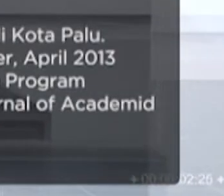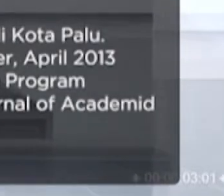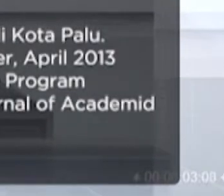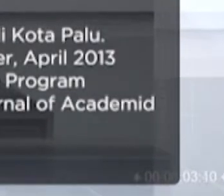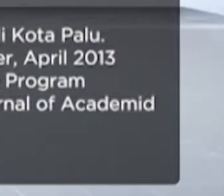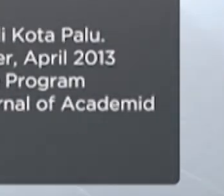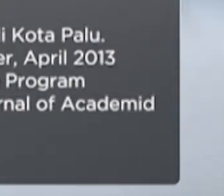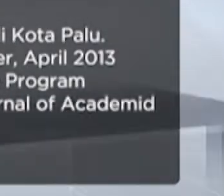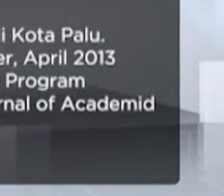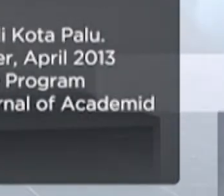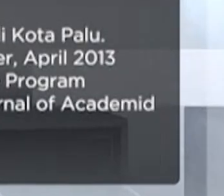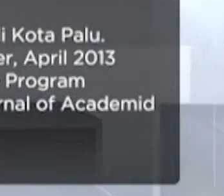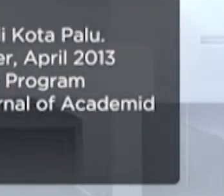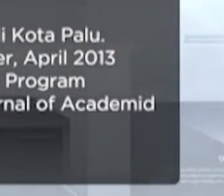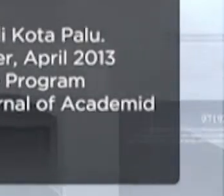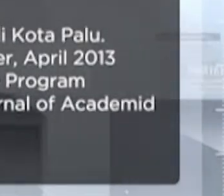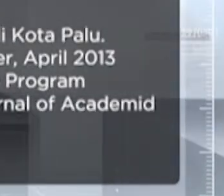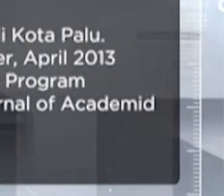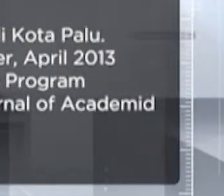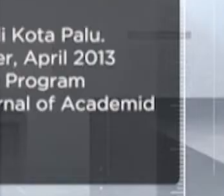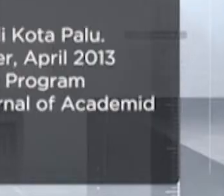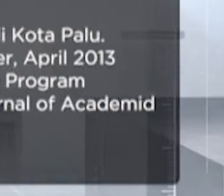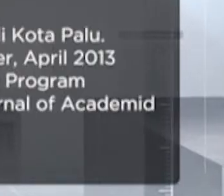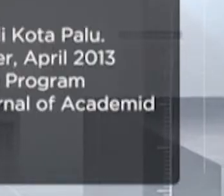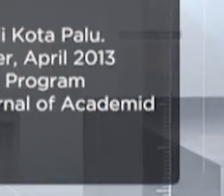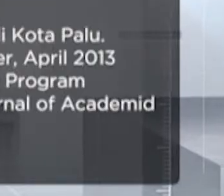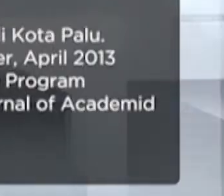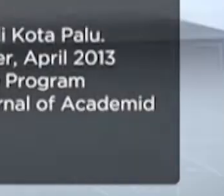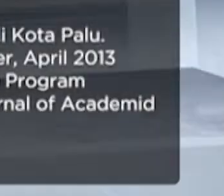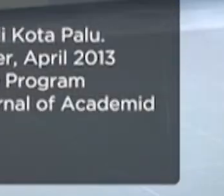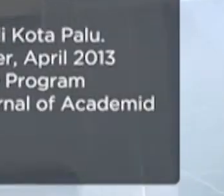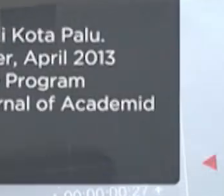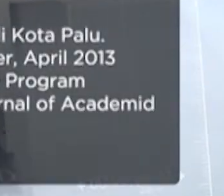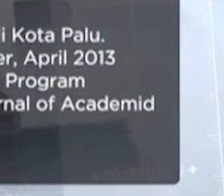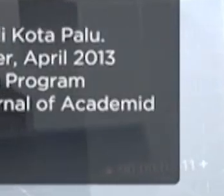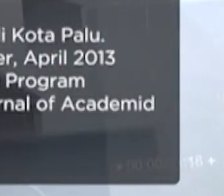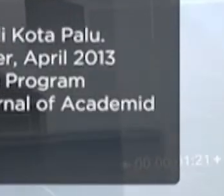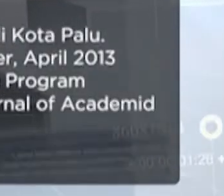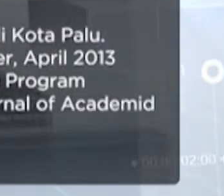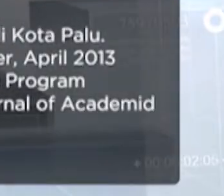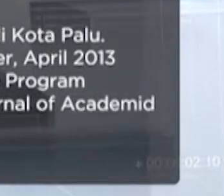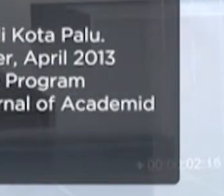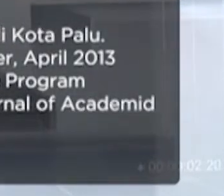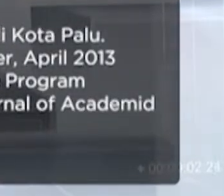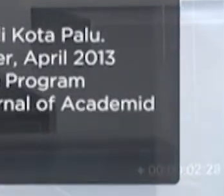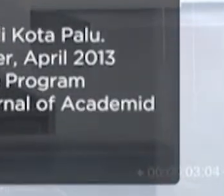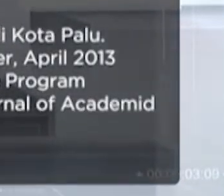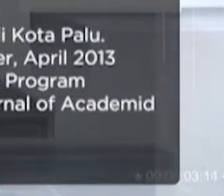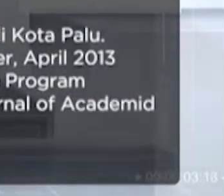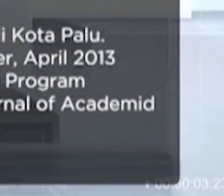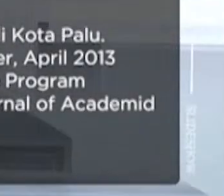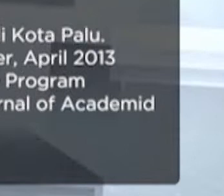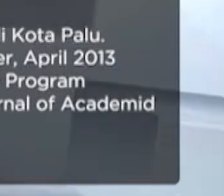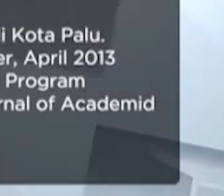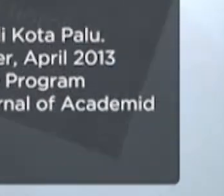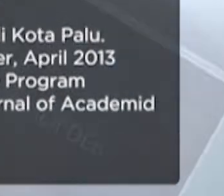Dr. Haji Muhtar Lutfi SEMSI, lahir di Ampana, Kabupaten Tojo Una-Una pada tanggal 2